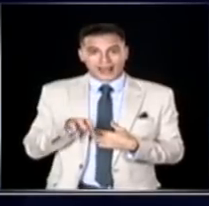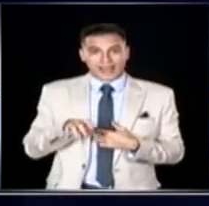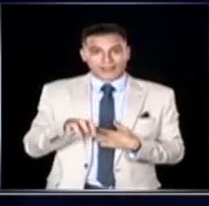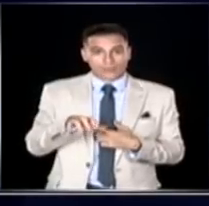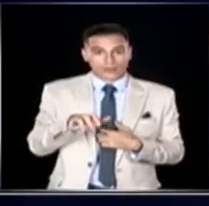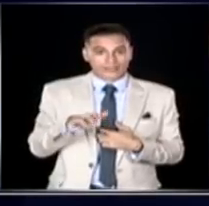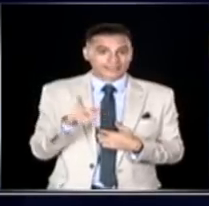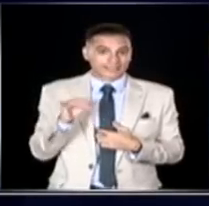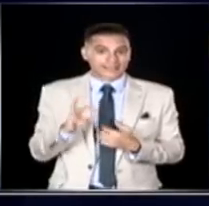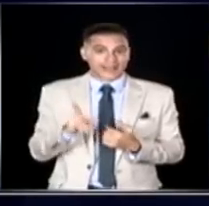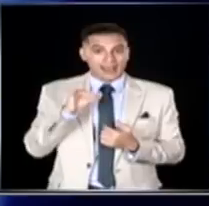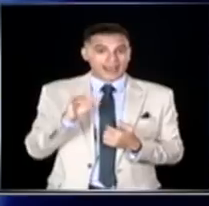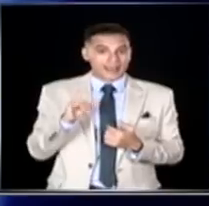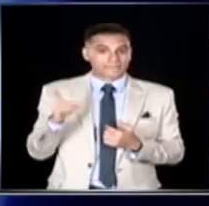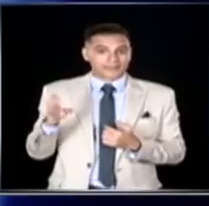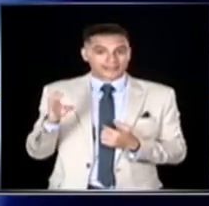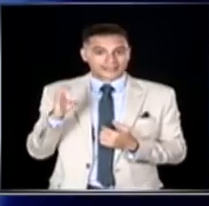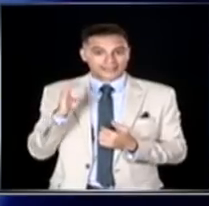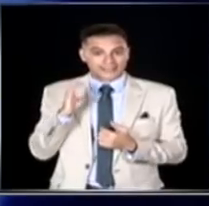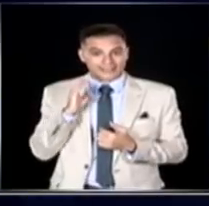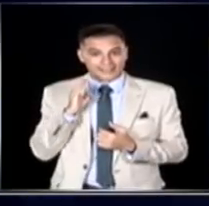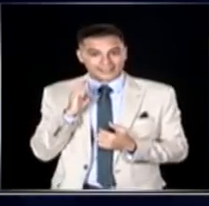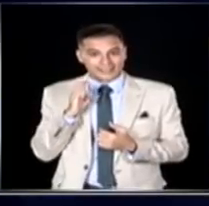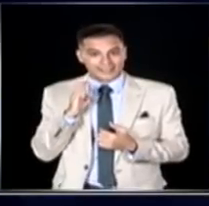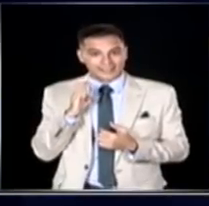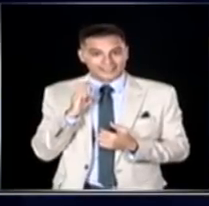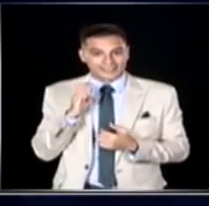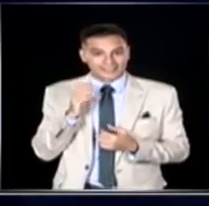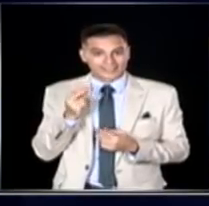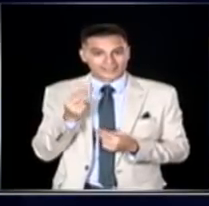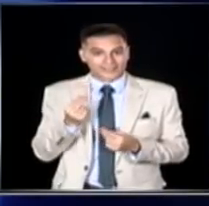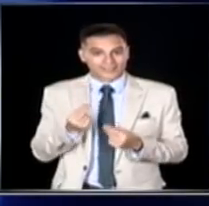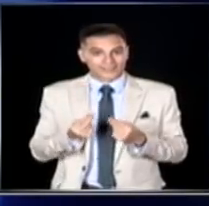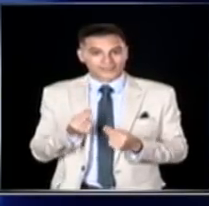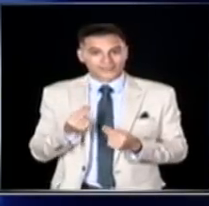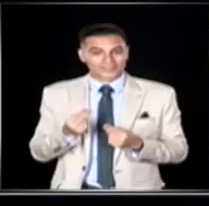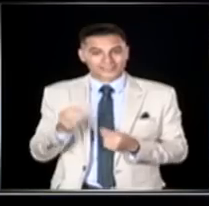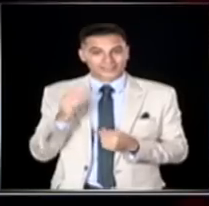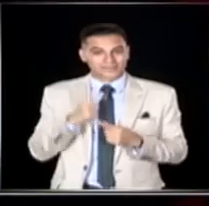العنكبوتيات. يا ريهام، إجابة إيه؟ برافو عليك، إجابة خاطئة.